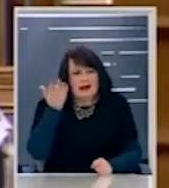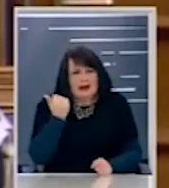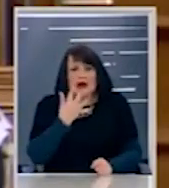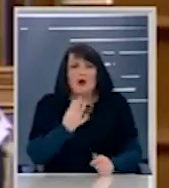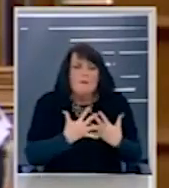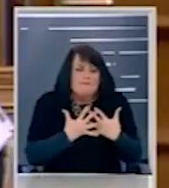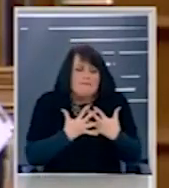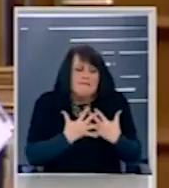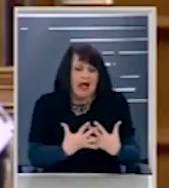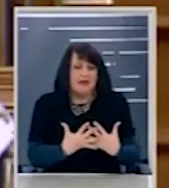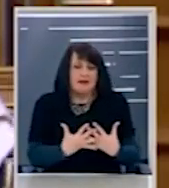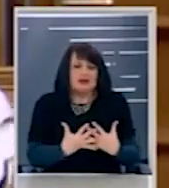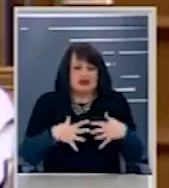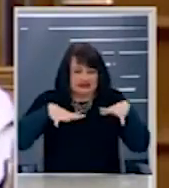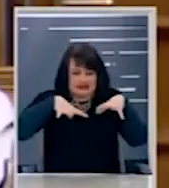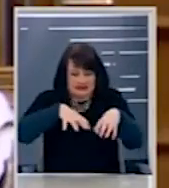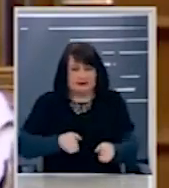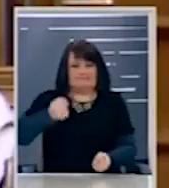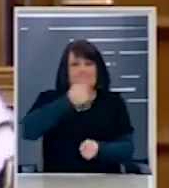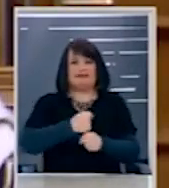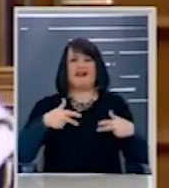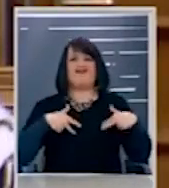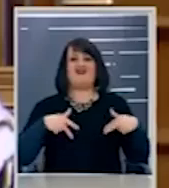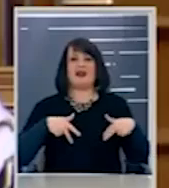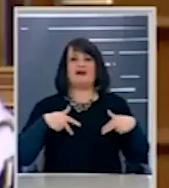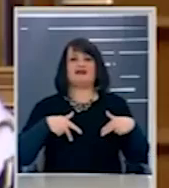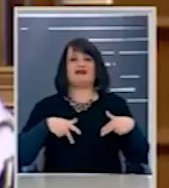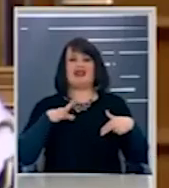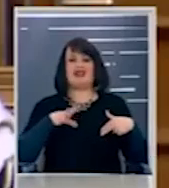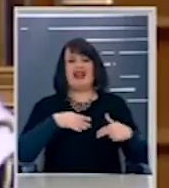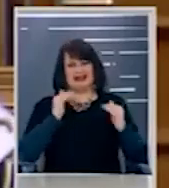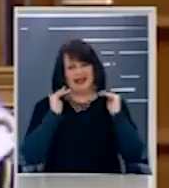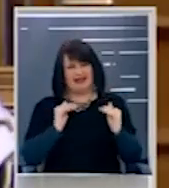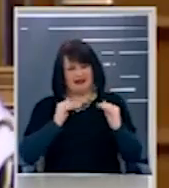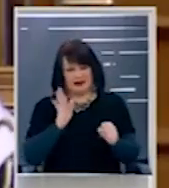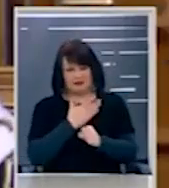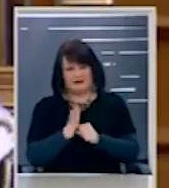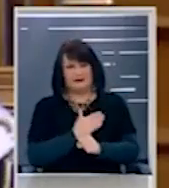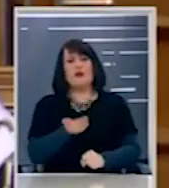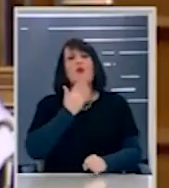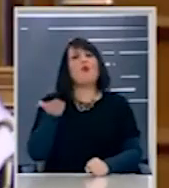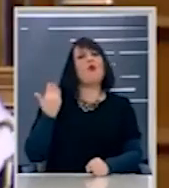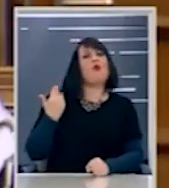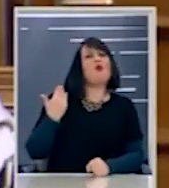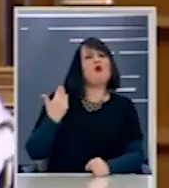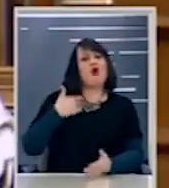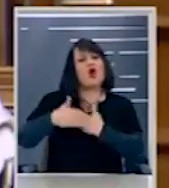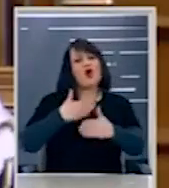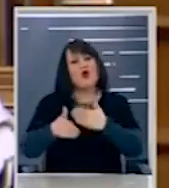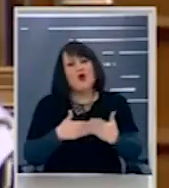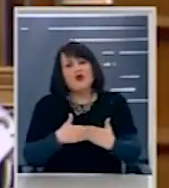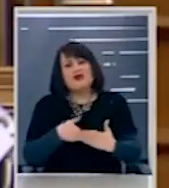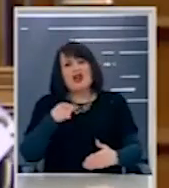πάθος για την επιστροφή στις καρέκλες της εξουσίας για να συνεχίσουν αυτό το καταστροφικό έργο που κάνανε όλες αυτές τις δεκαετίες